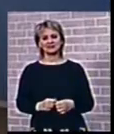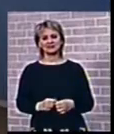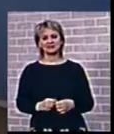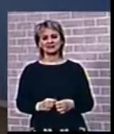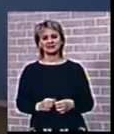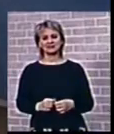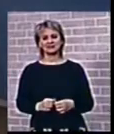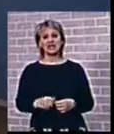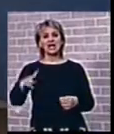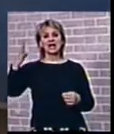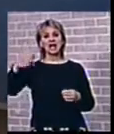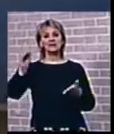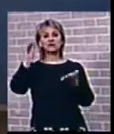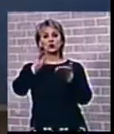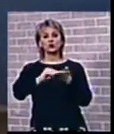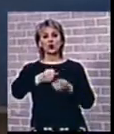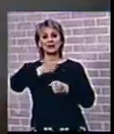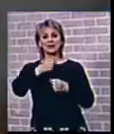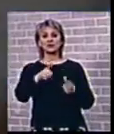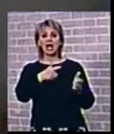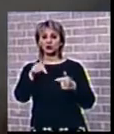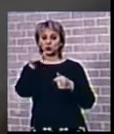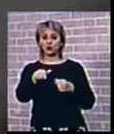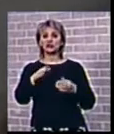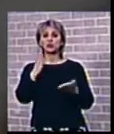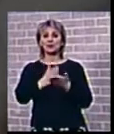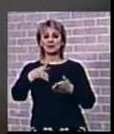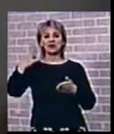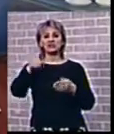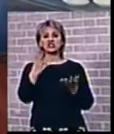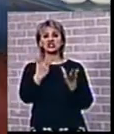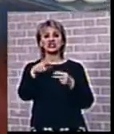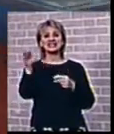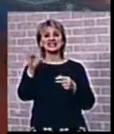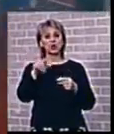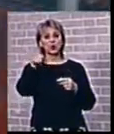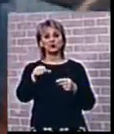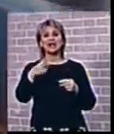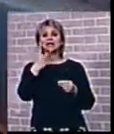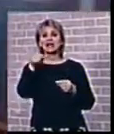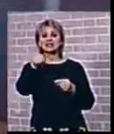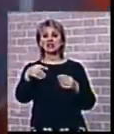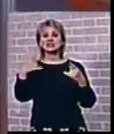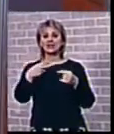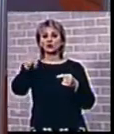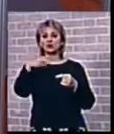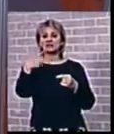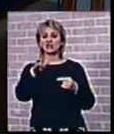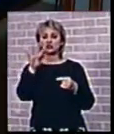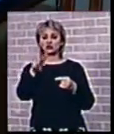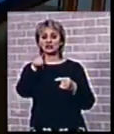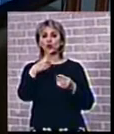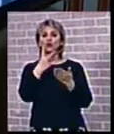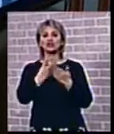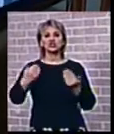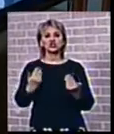Камеры включены, микрофоны настроены, до прямого эфира считанные секунды. Трансляцию на телеканале «Дон-24» увидят жители